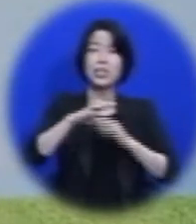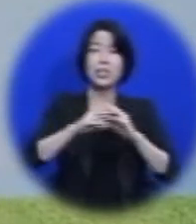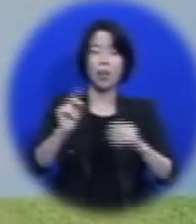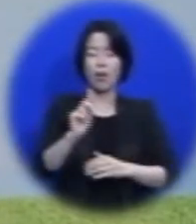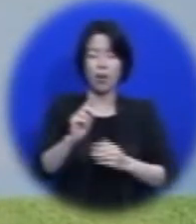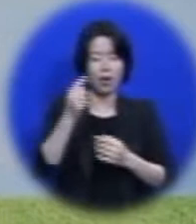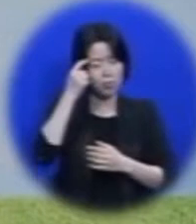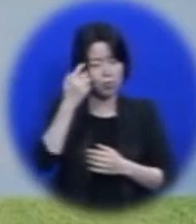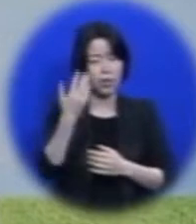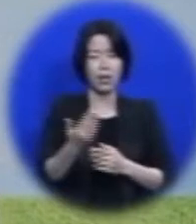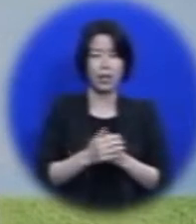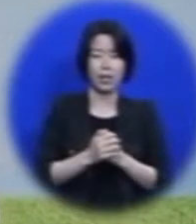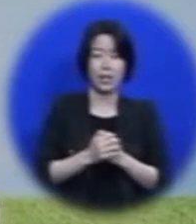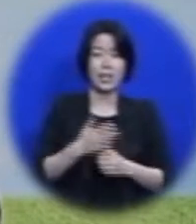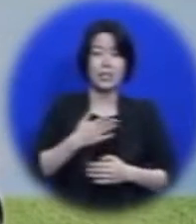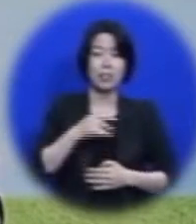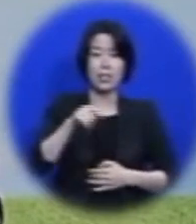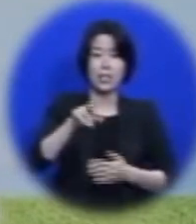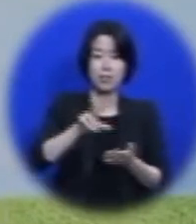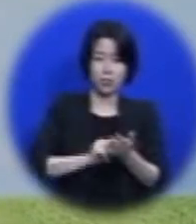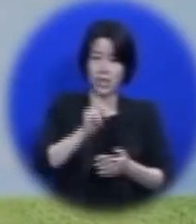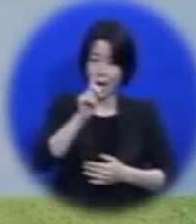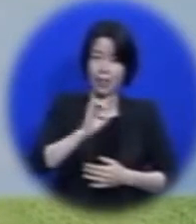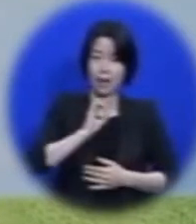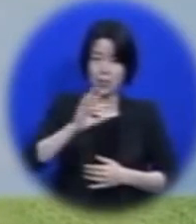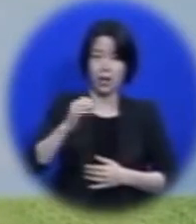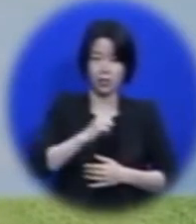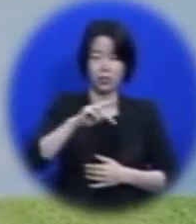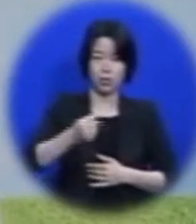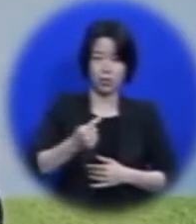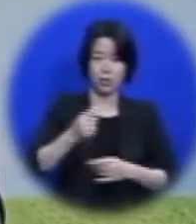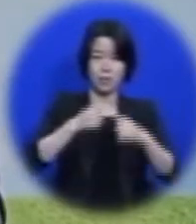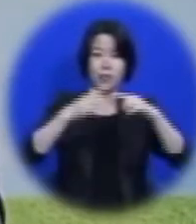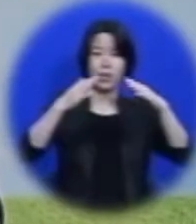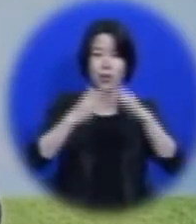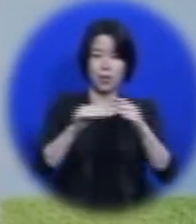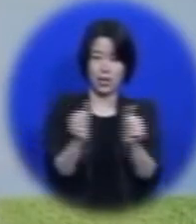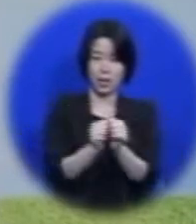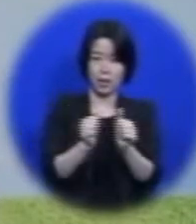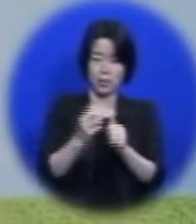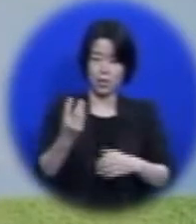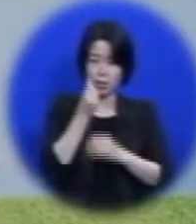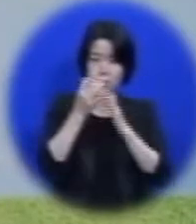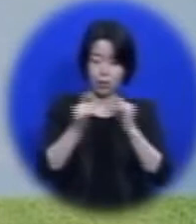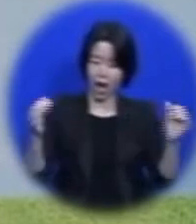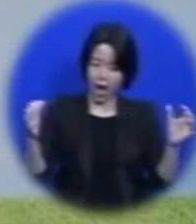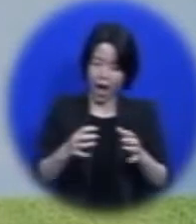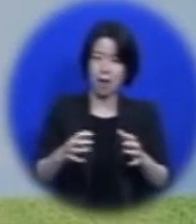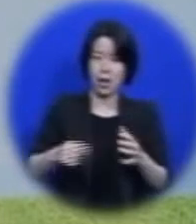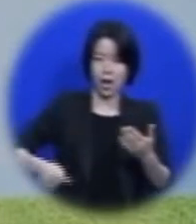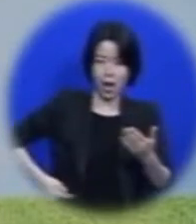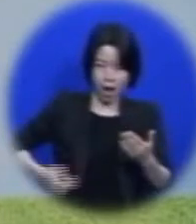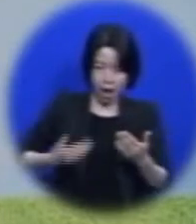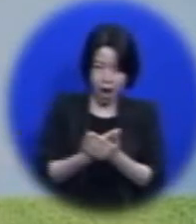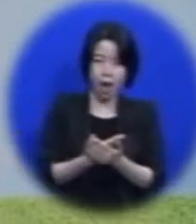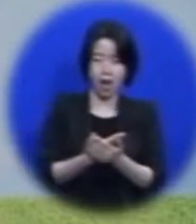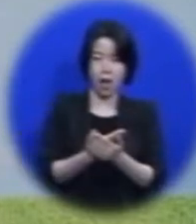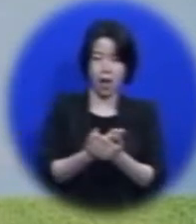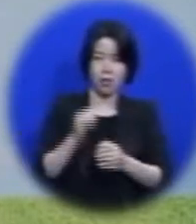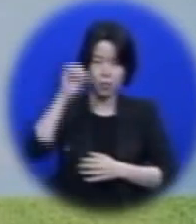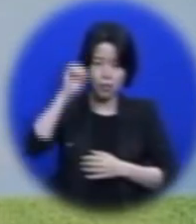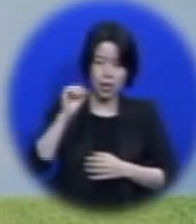좋습니까? 저는 이 문제 하나만으로도 교회 남자 성도들이 합심하여 애통하며 회개운동을 해야 한다는